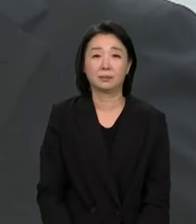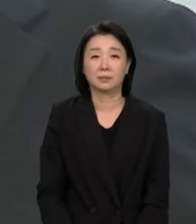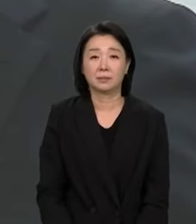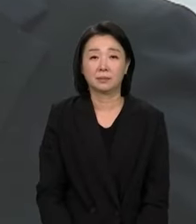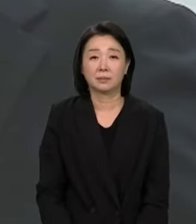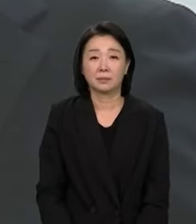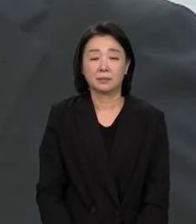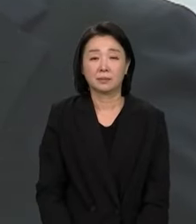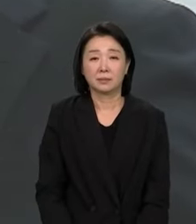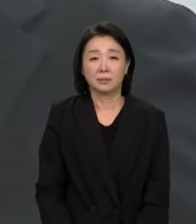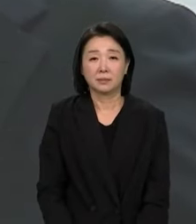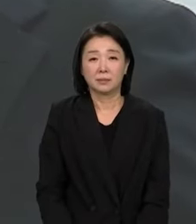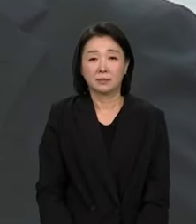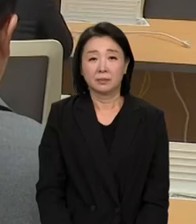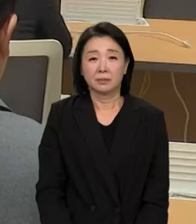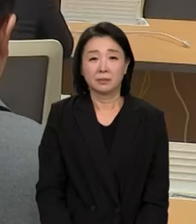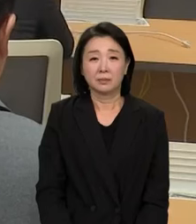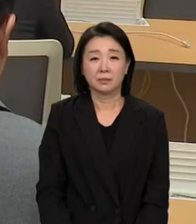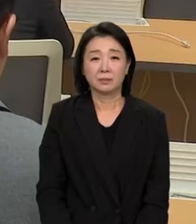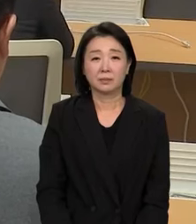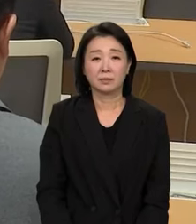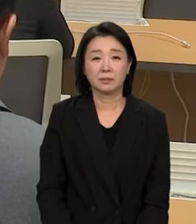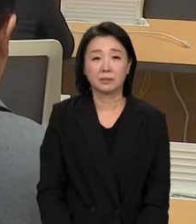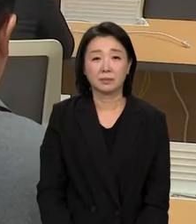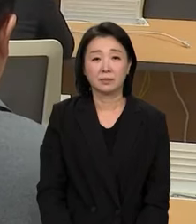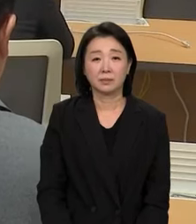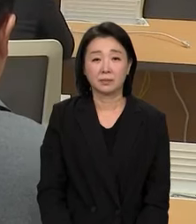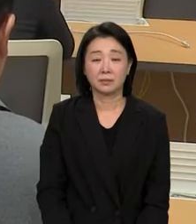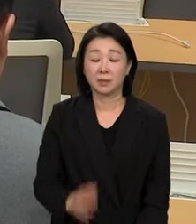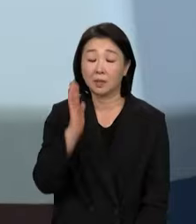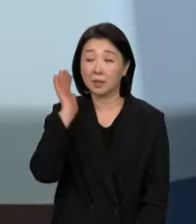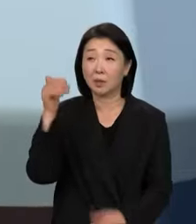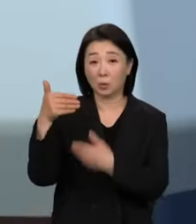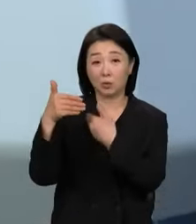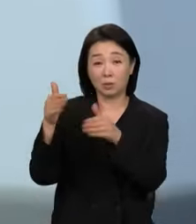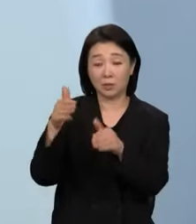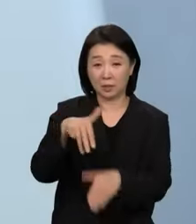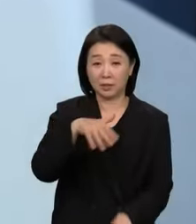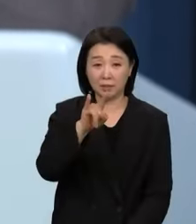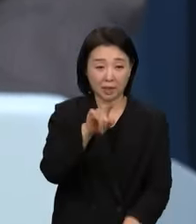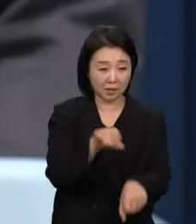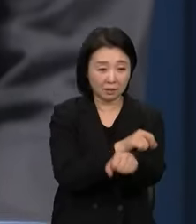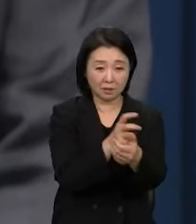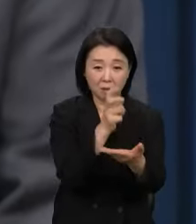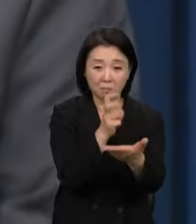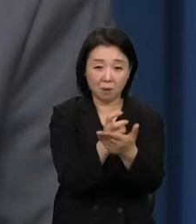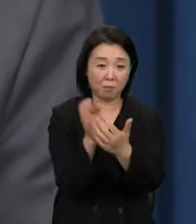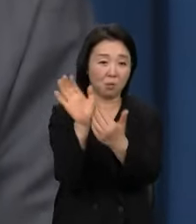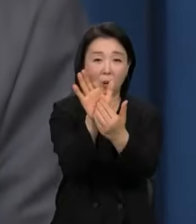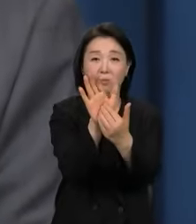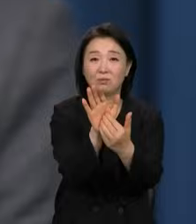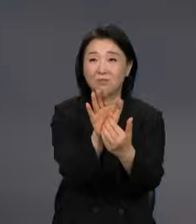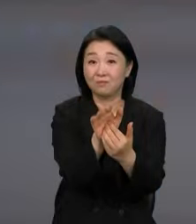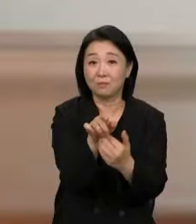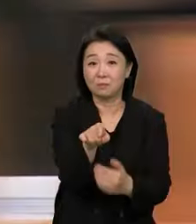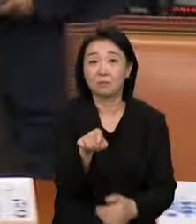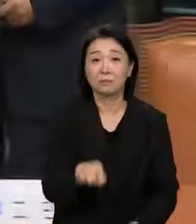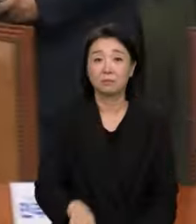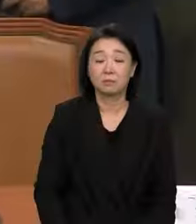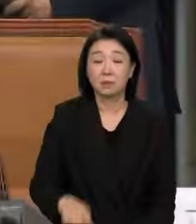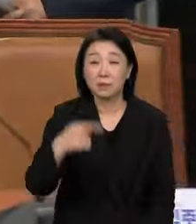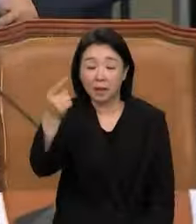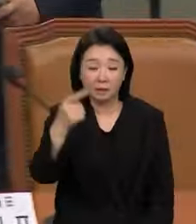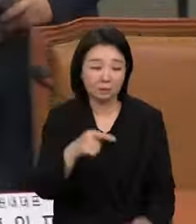이승환 기자입니다 대통령실이 최상병 특검법에 대한 거부권 행사를 시사한 다음날